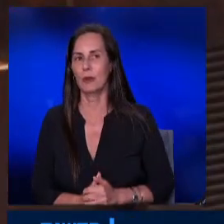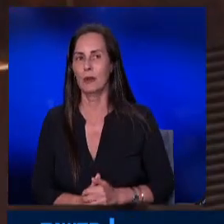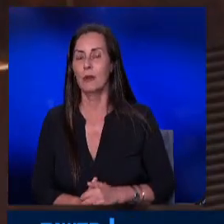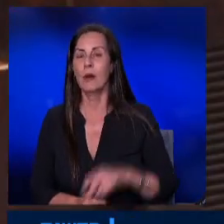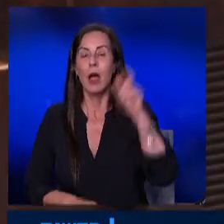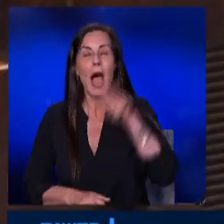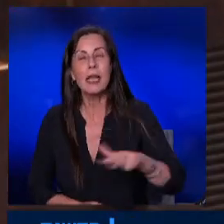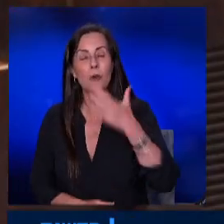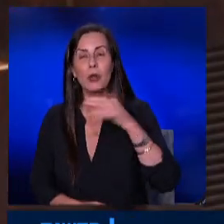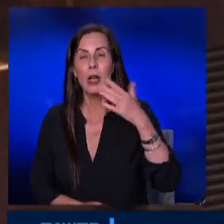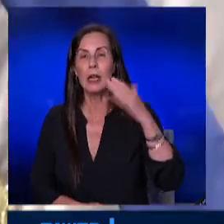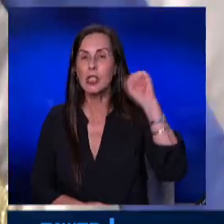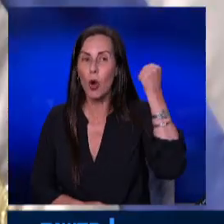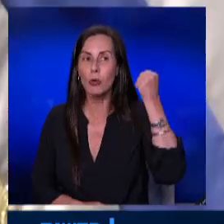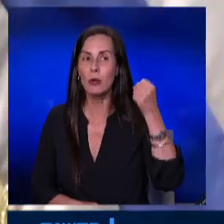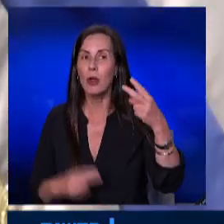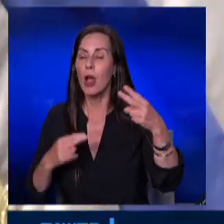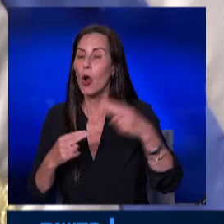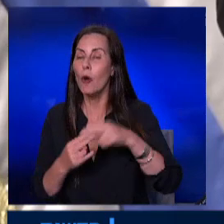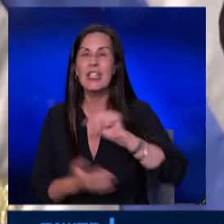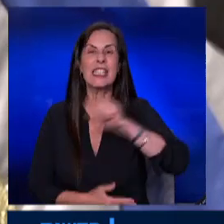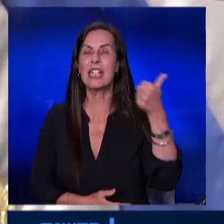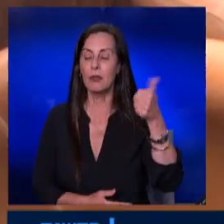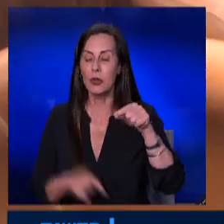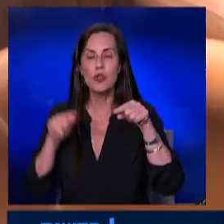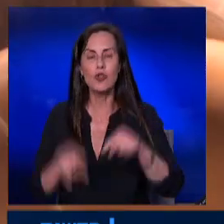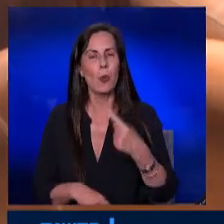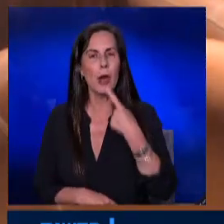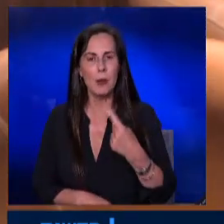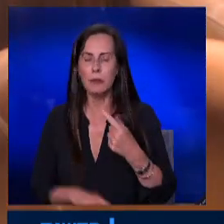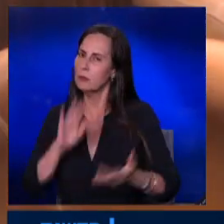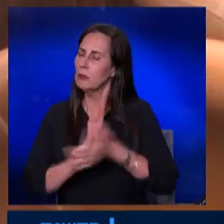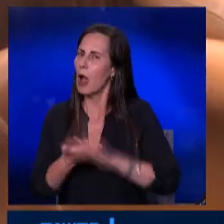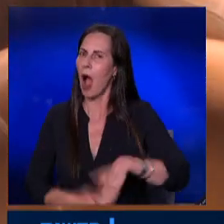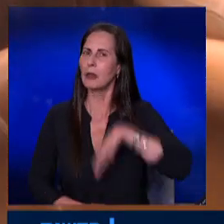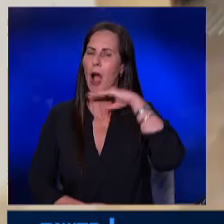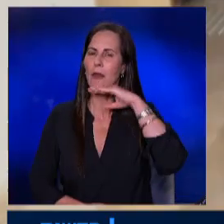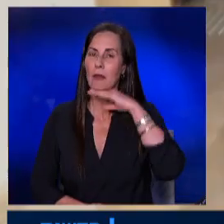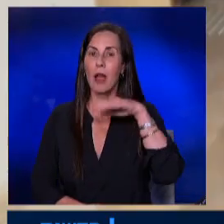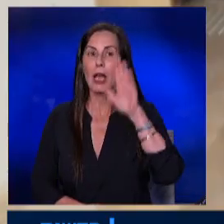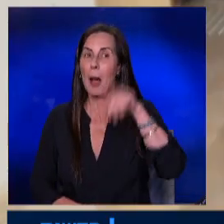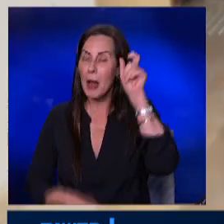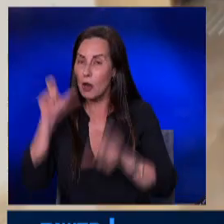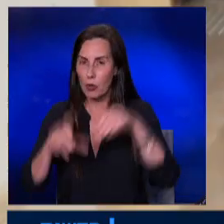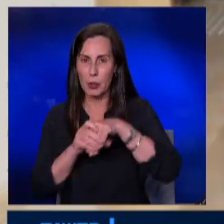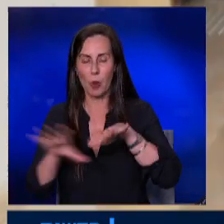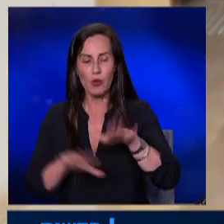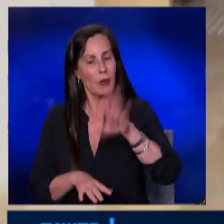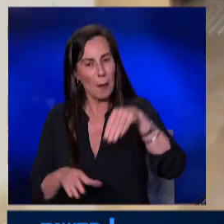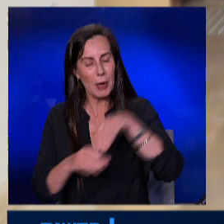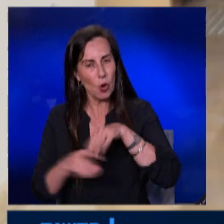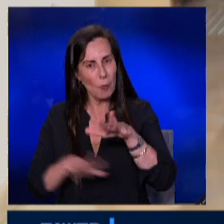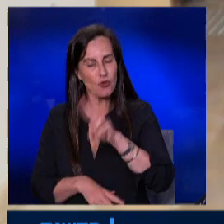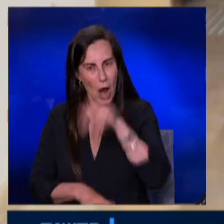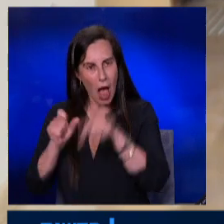היהודי הציוני קרוב לנקודת רתיחה שבה הוא יאמר עד כאן. גם לאנשים בתוך הממשלה ובתוך